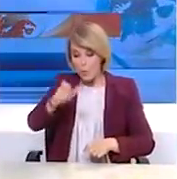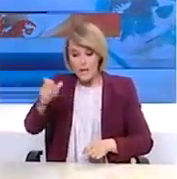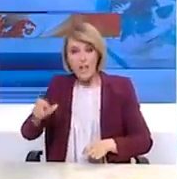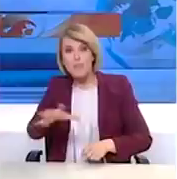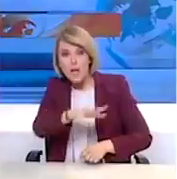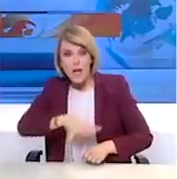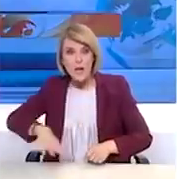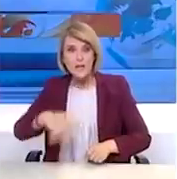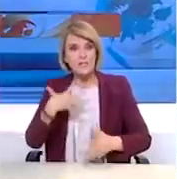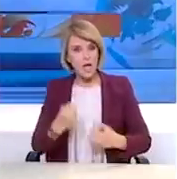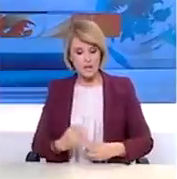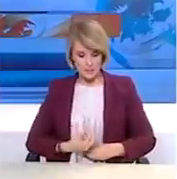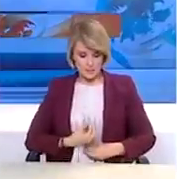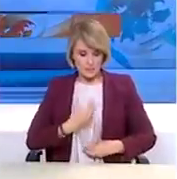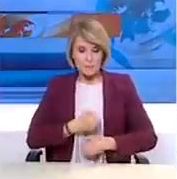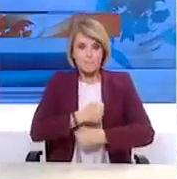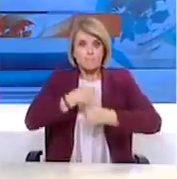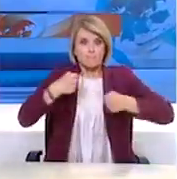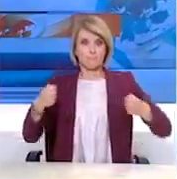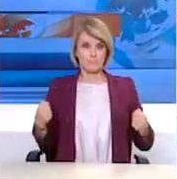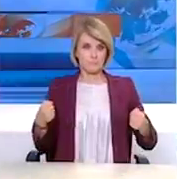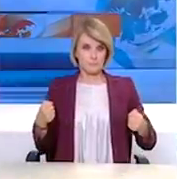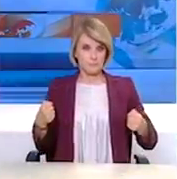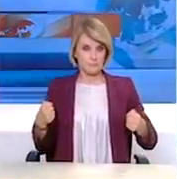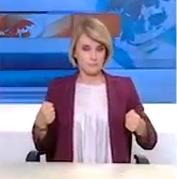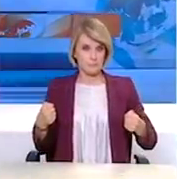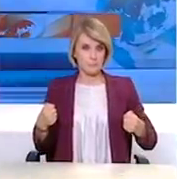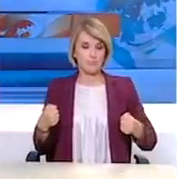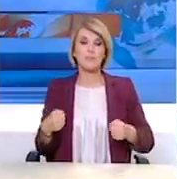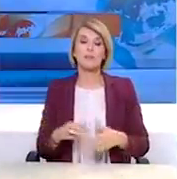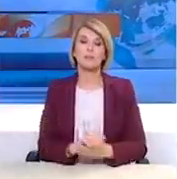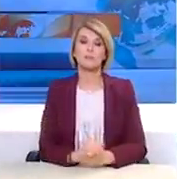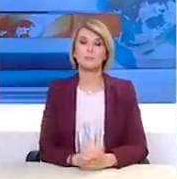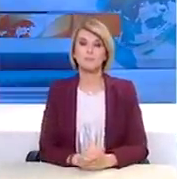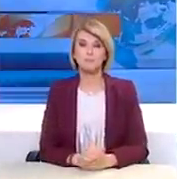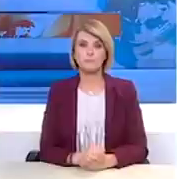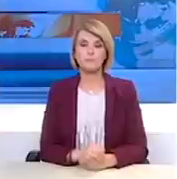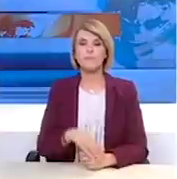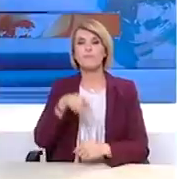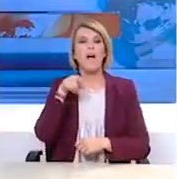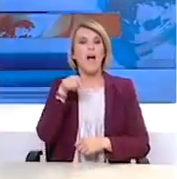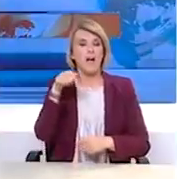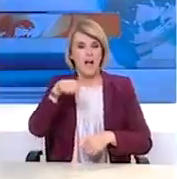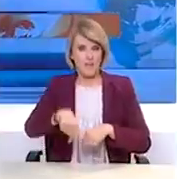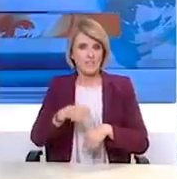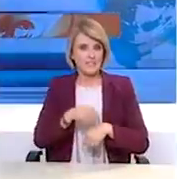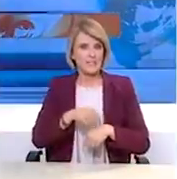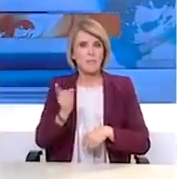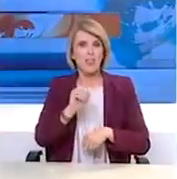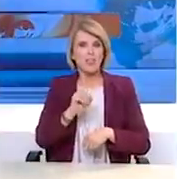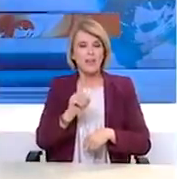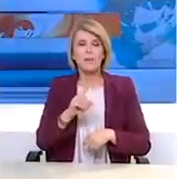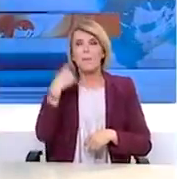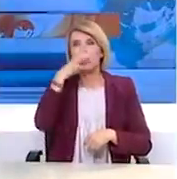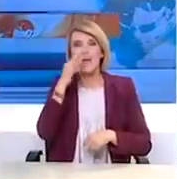χώρας. Βλέπετε, και το είπα και την άλλη φορά, ότι δεν είναι σπριντάρισμα, είναι μαραθώνιος και θα χρειαστεί κάποιες